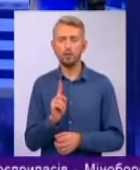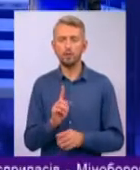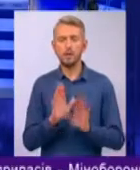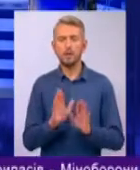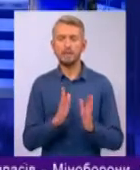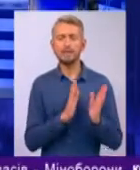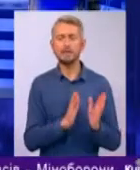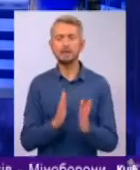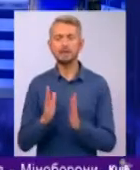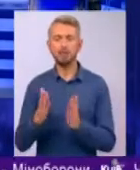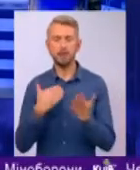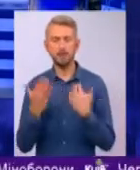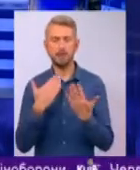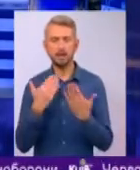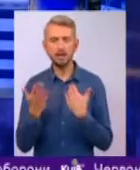системний підхід